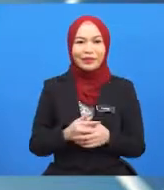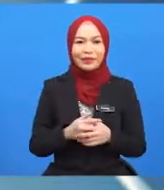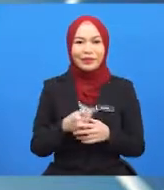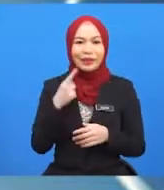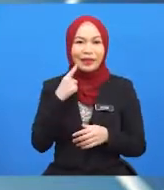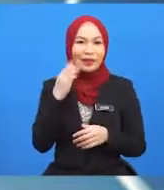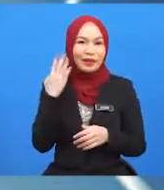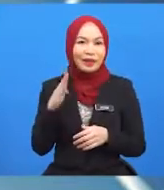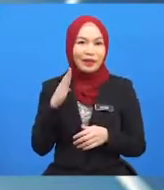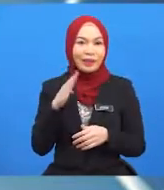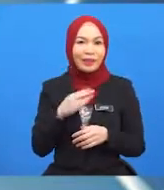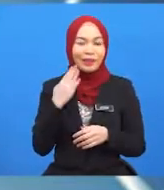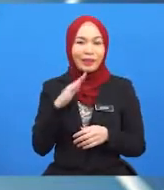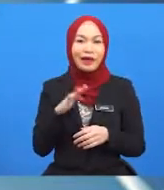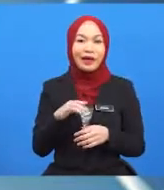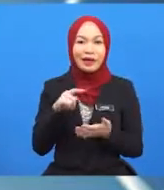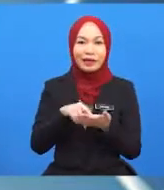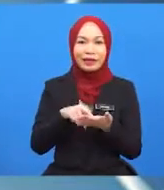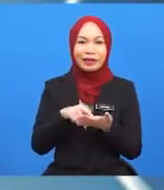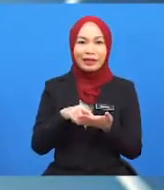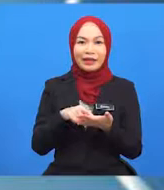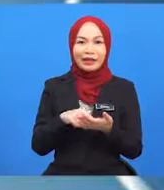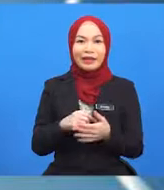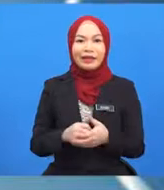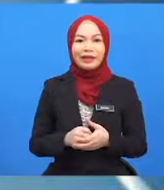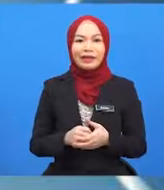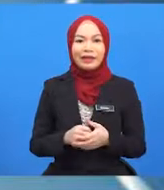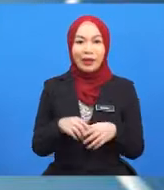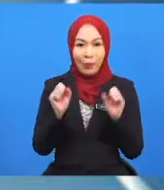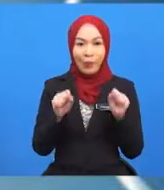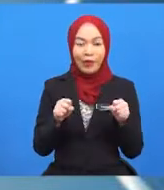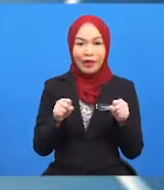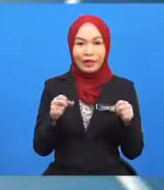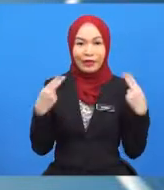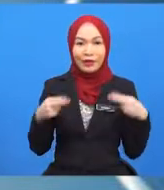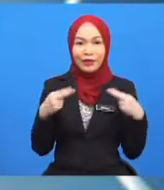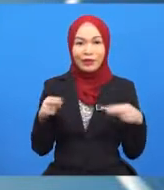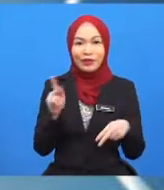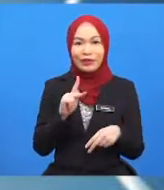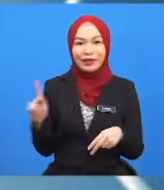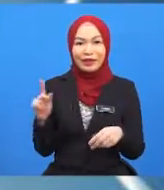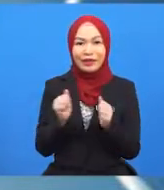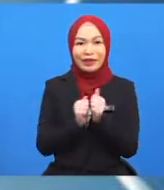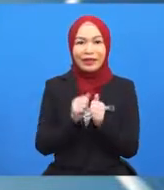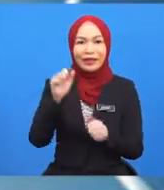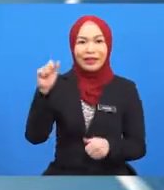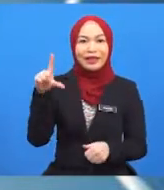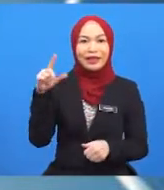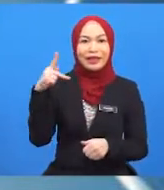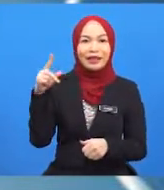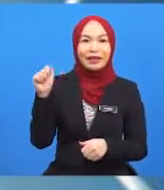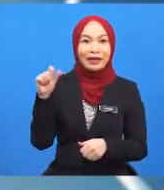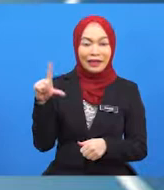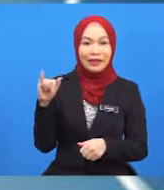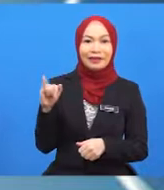asid. Kita boleh menetralkannya dengan menggunakan bahan yang beralkali. Siapa boleh bagi contoh bahan